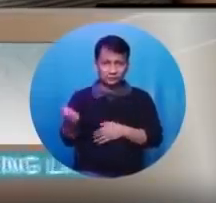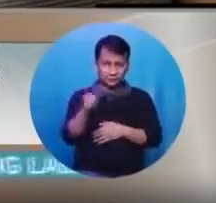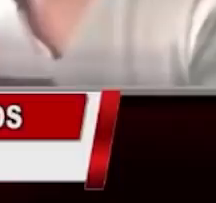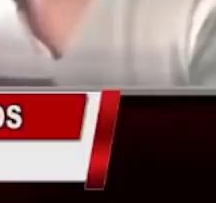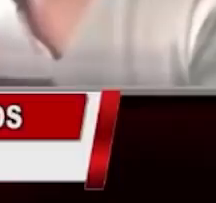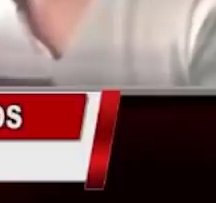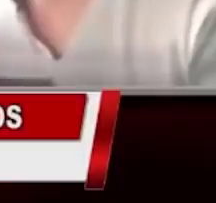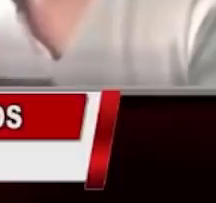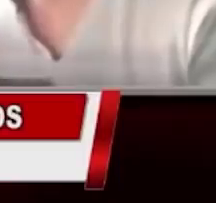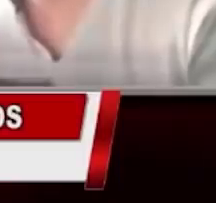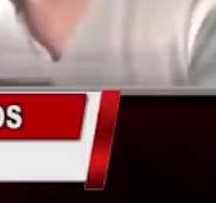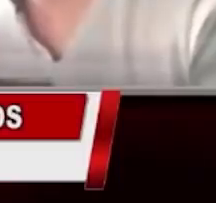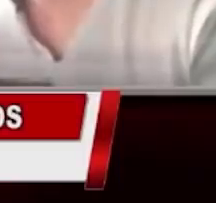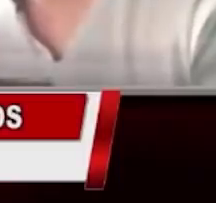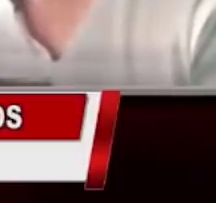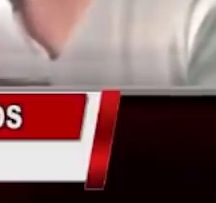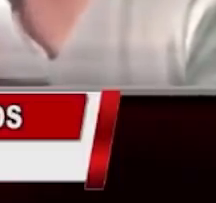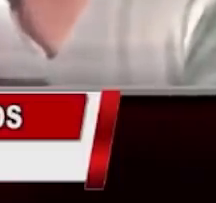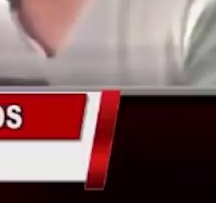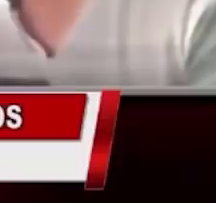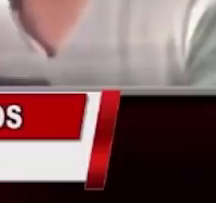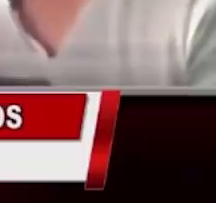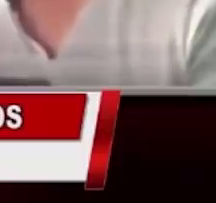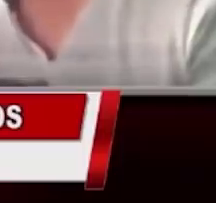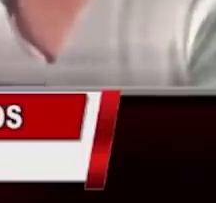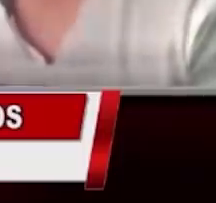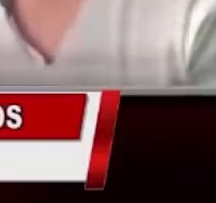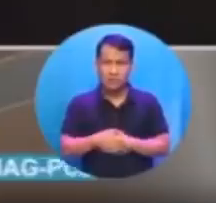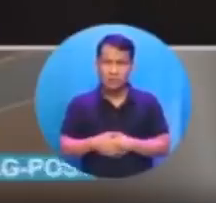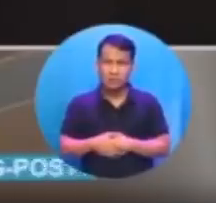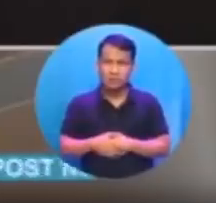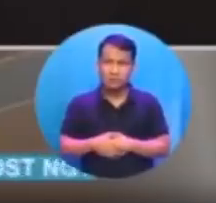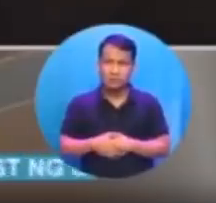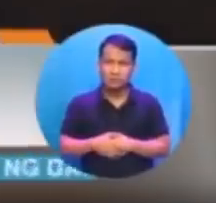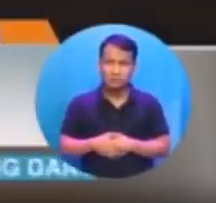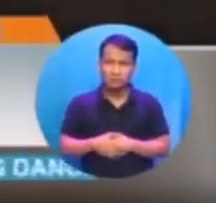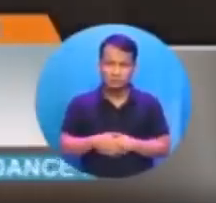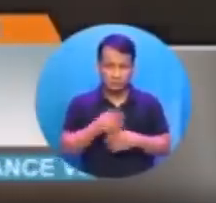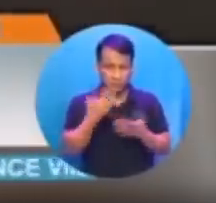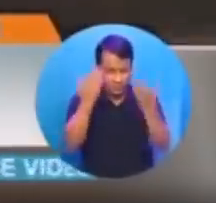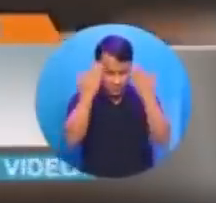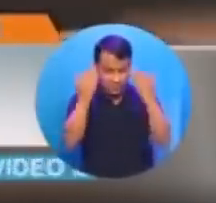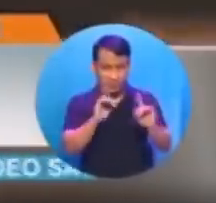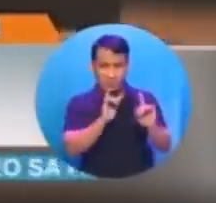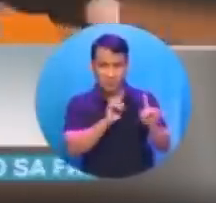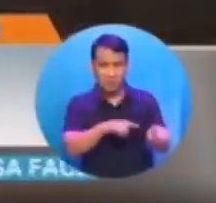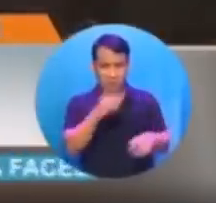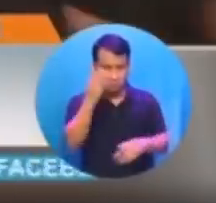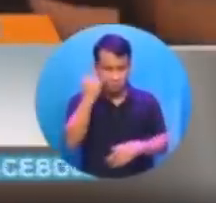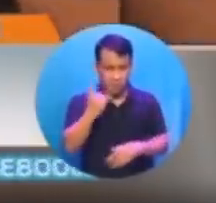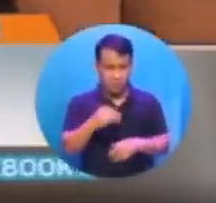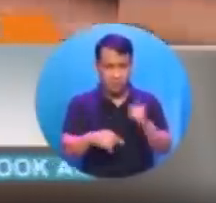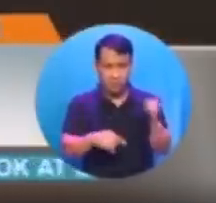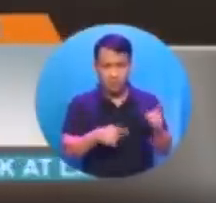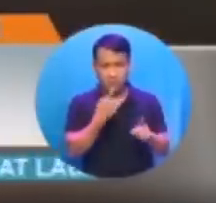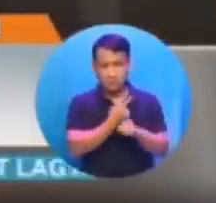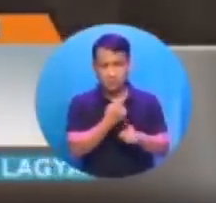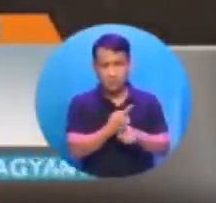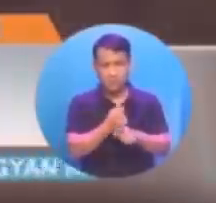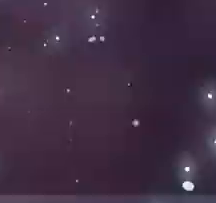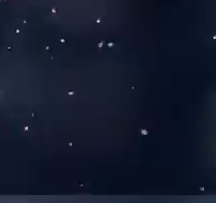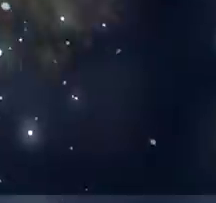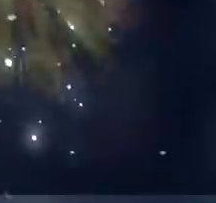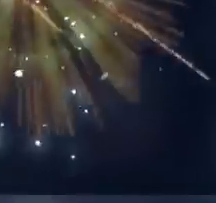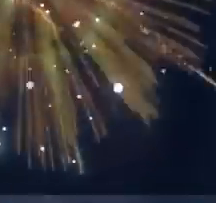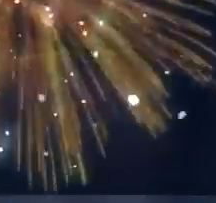mga nasa gobyerno. Dahil kapag hindi, ang kanilang mga kabangga, yung numero ng RTIA yung subscribers number na 18 million strong ka na